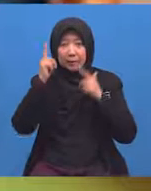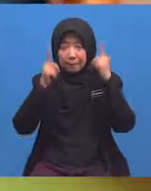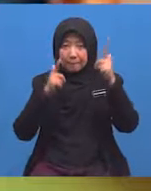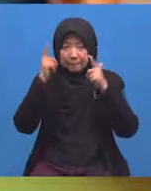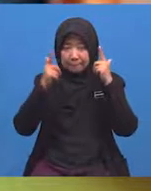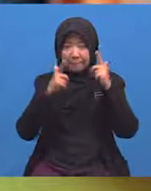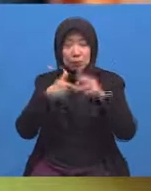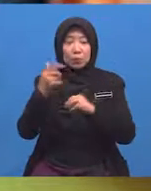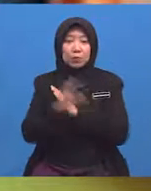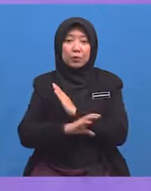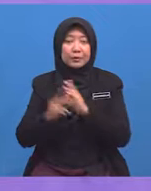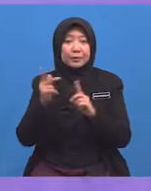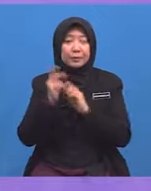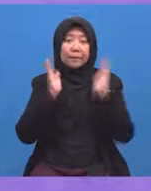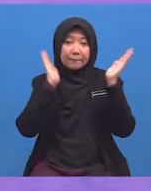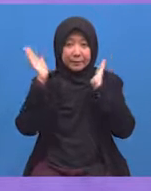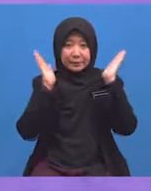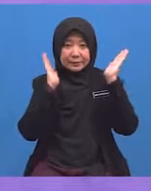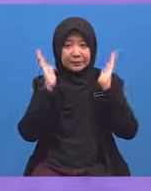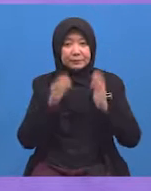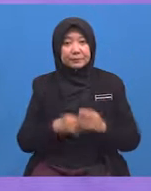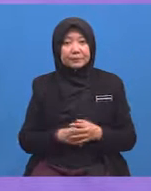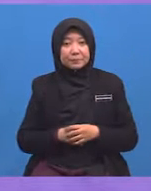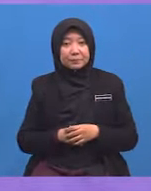asing ke Malaysia.